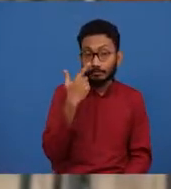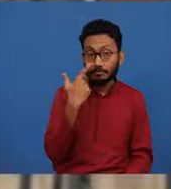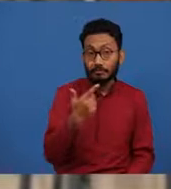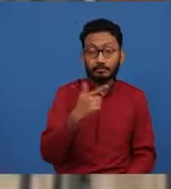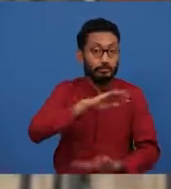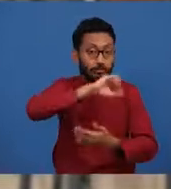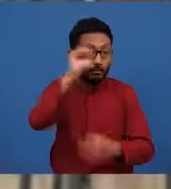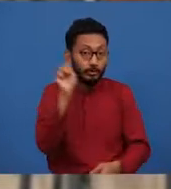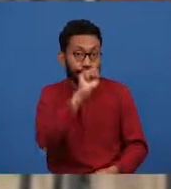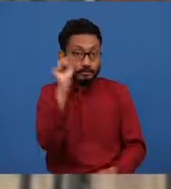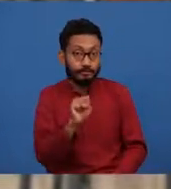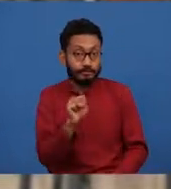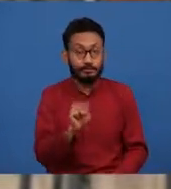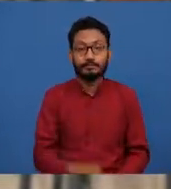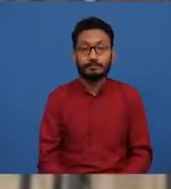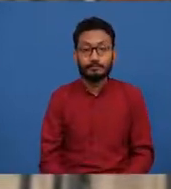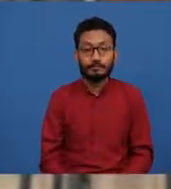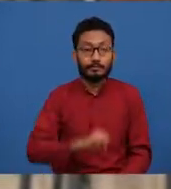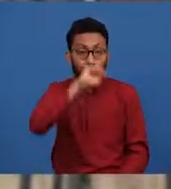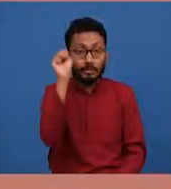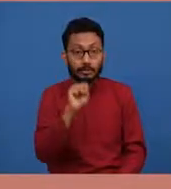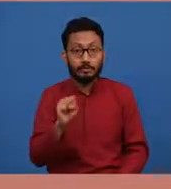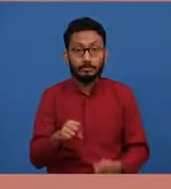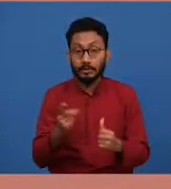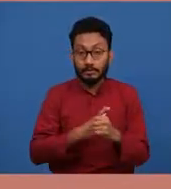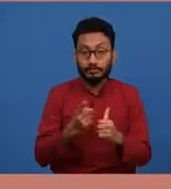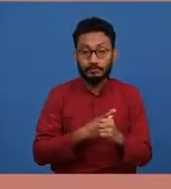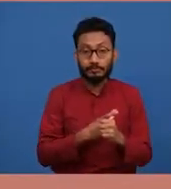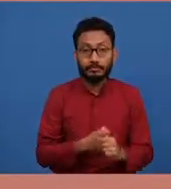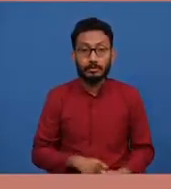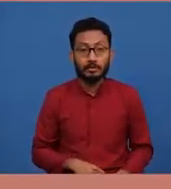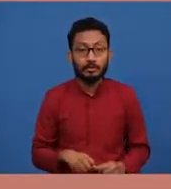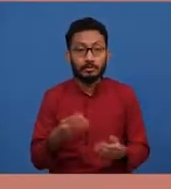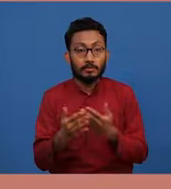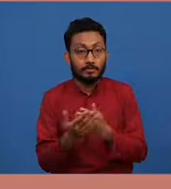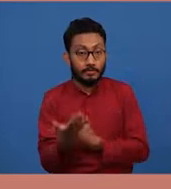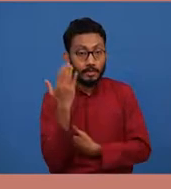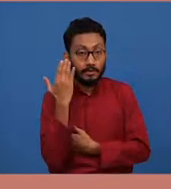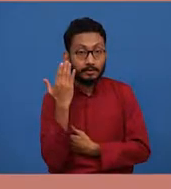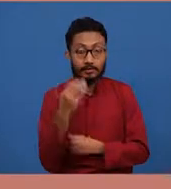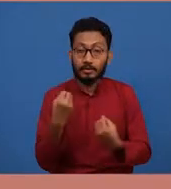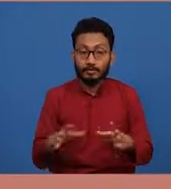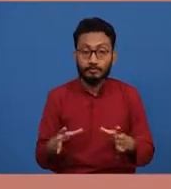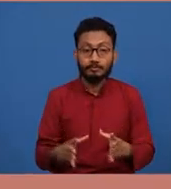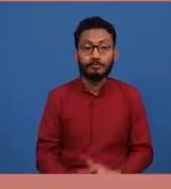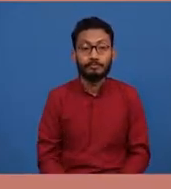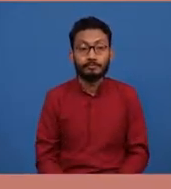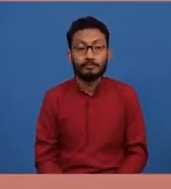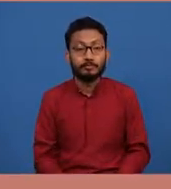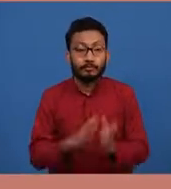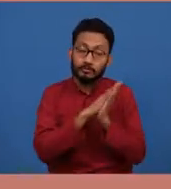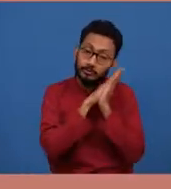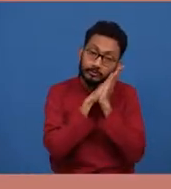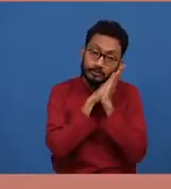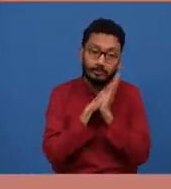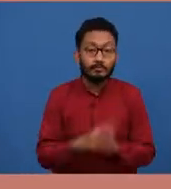soalan-soalannya. Soalan pertama, setiap pagi selepas bangun tidur, Amir